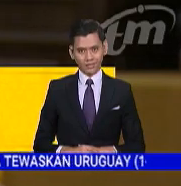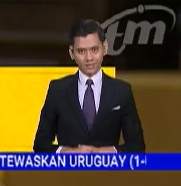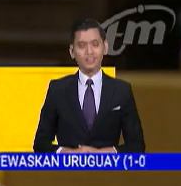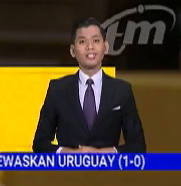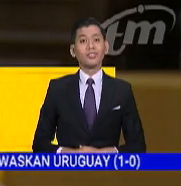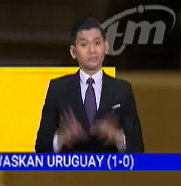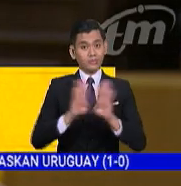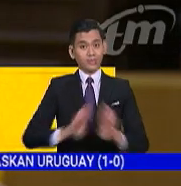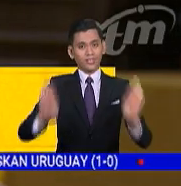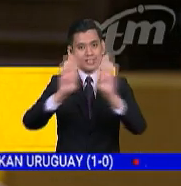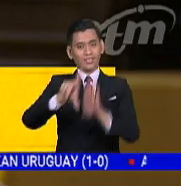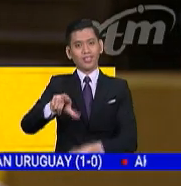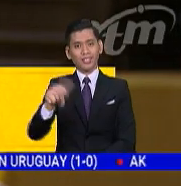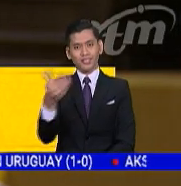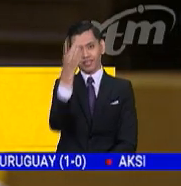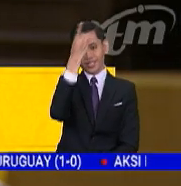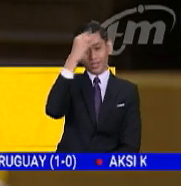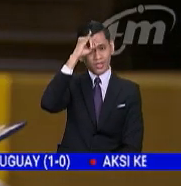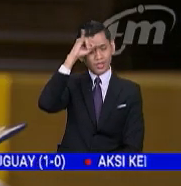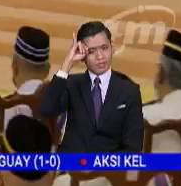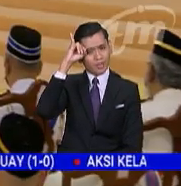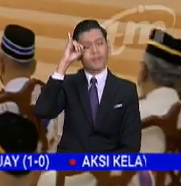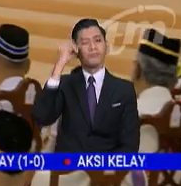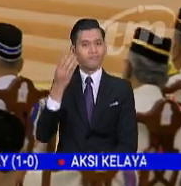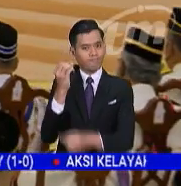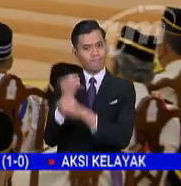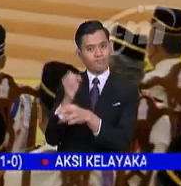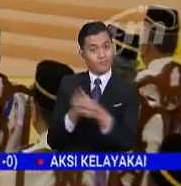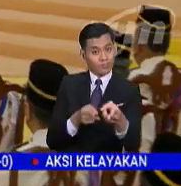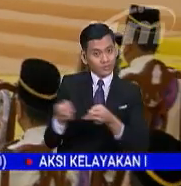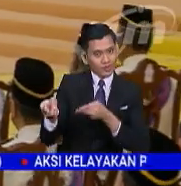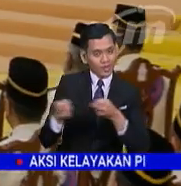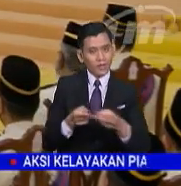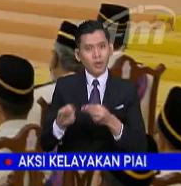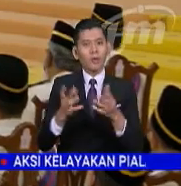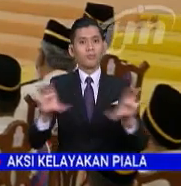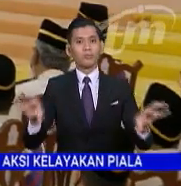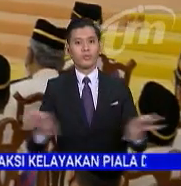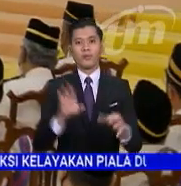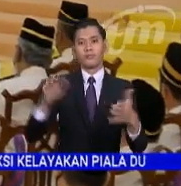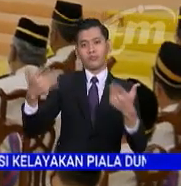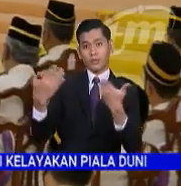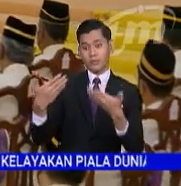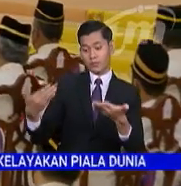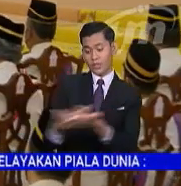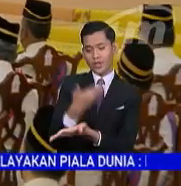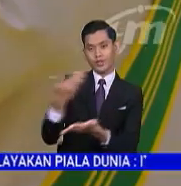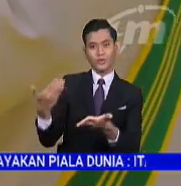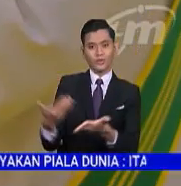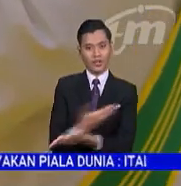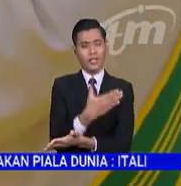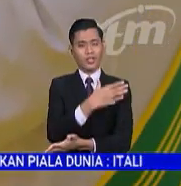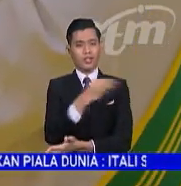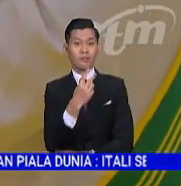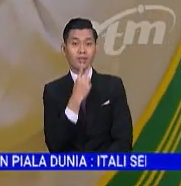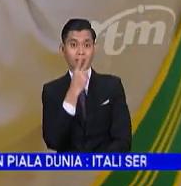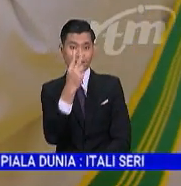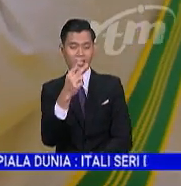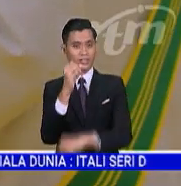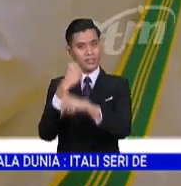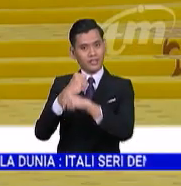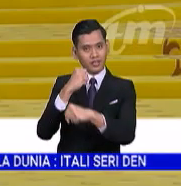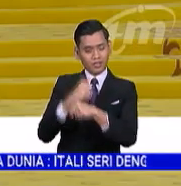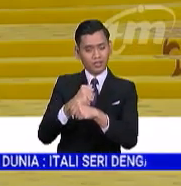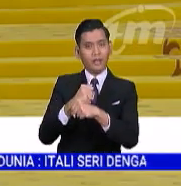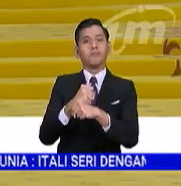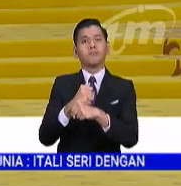Dalam perkembangan lain, Datuk Seri Ismail Sabri memberi komitmen untuk melaksanakan pembaharuan prosedur dan penekanan budaya kerja berprestasi